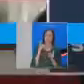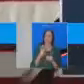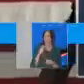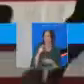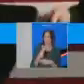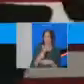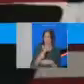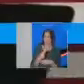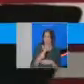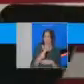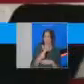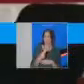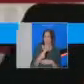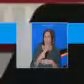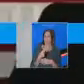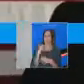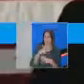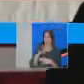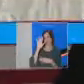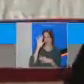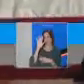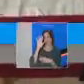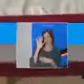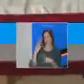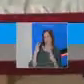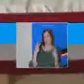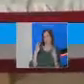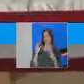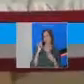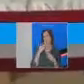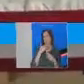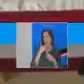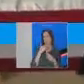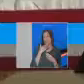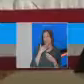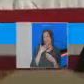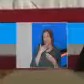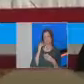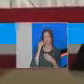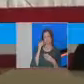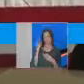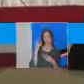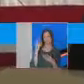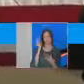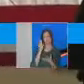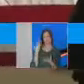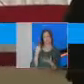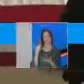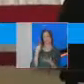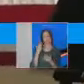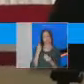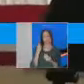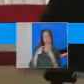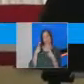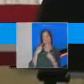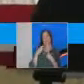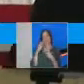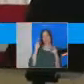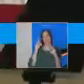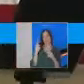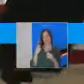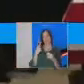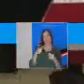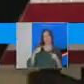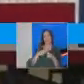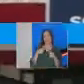אנחנו בהחלט יכולים לראות שהרוב המכריע של יהדות ארצות הברית, דרך אגב גם שנים רבות, מגדיר